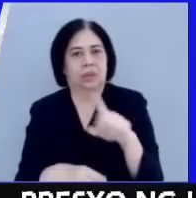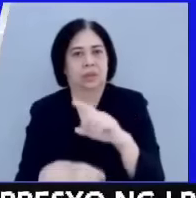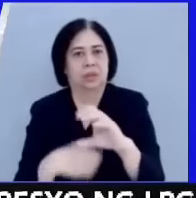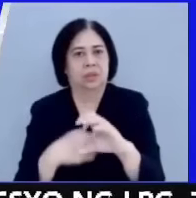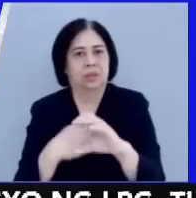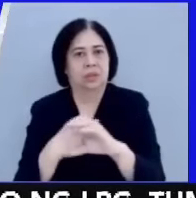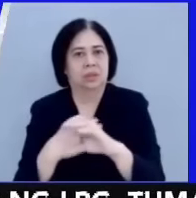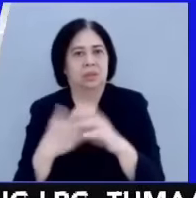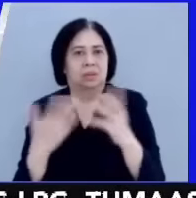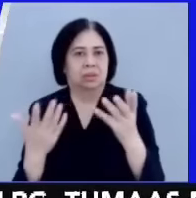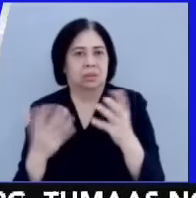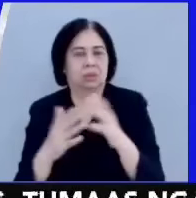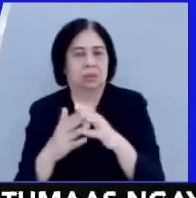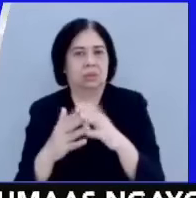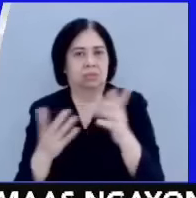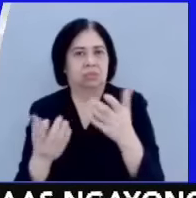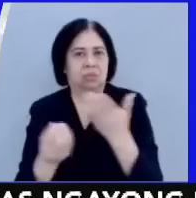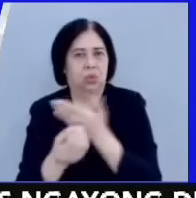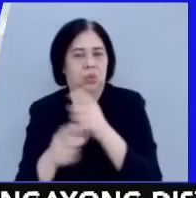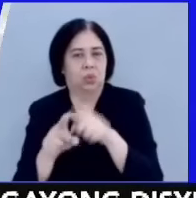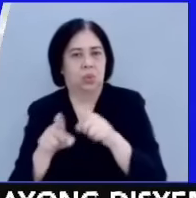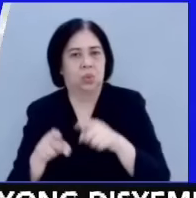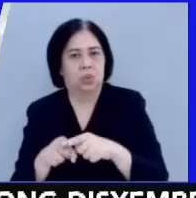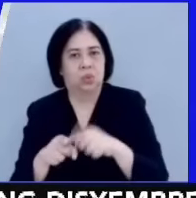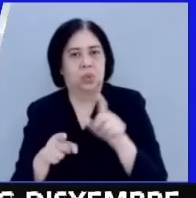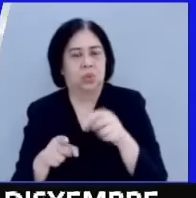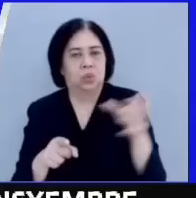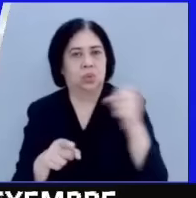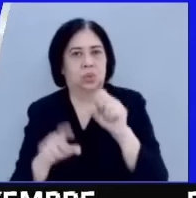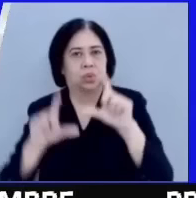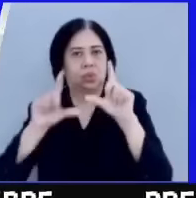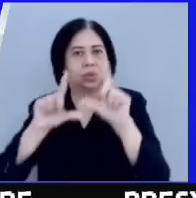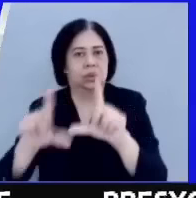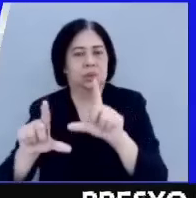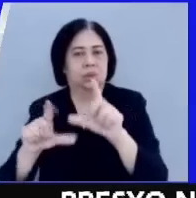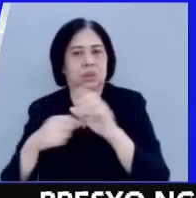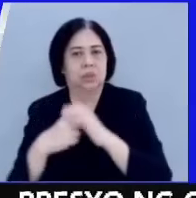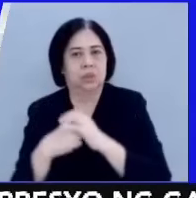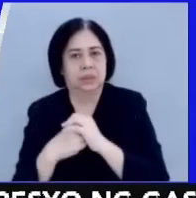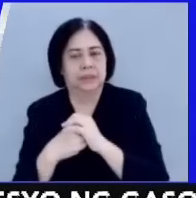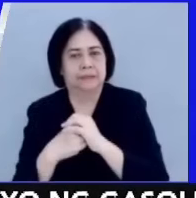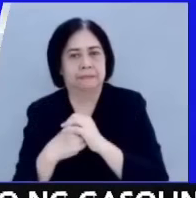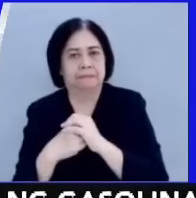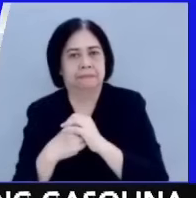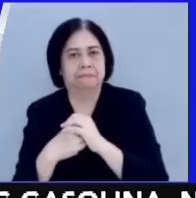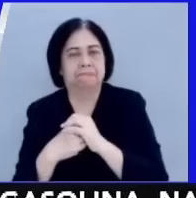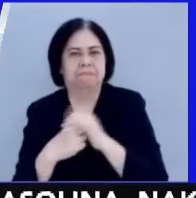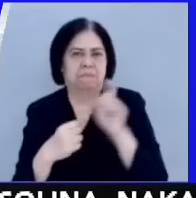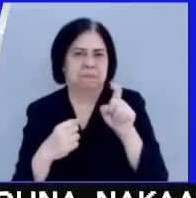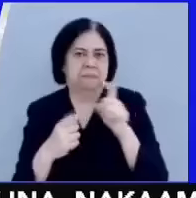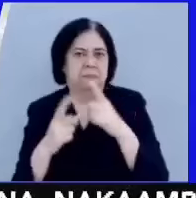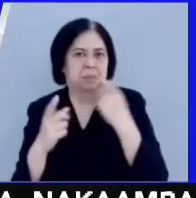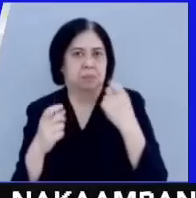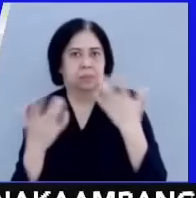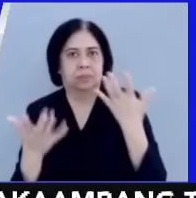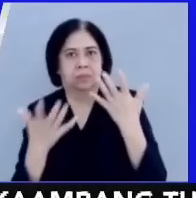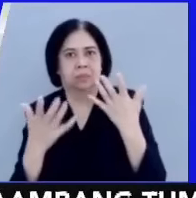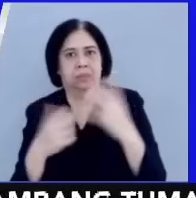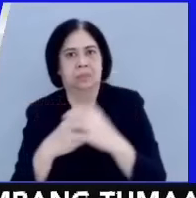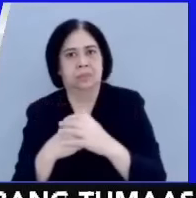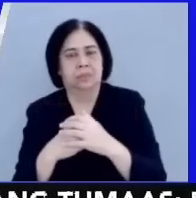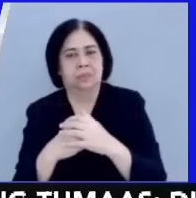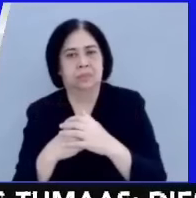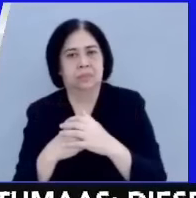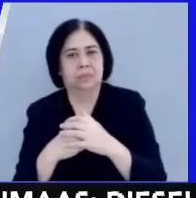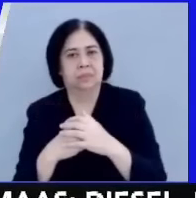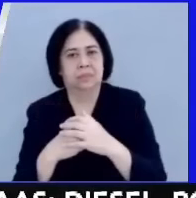ire na rin siya per sa kanya nating police officer kailangan gawin kasi baka maging Ano yun eh baka maging Baka masanay